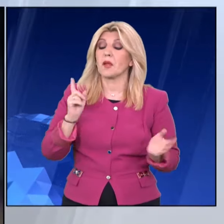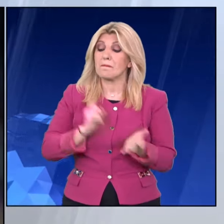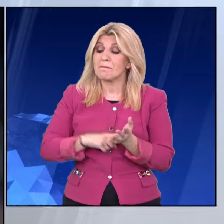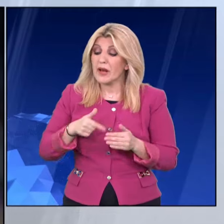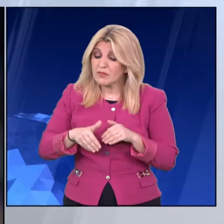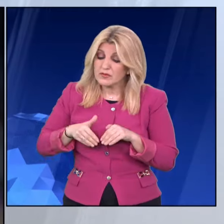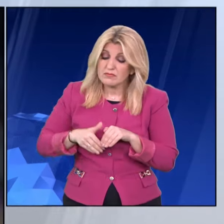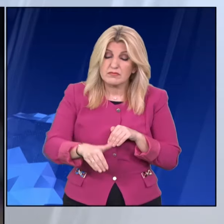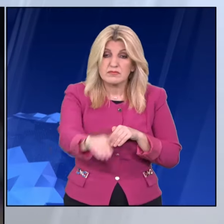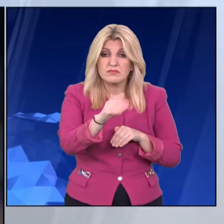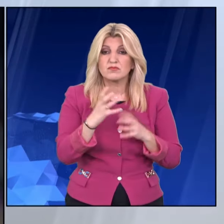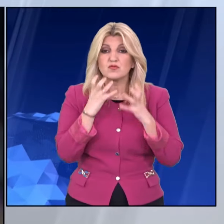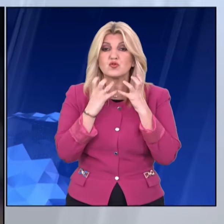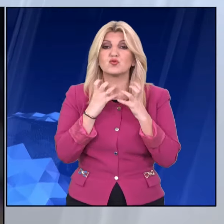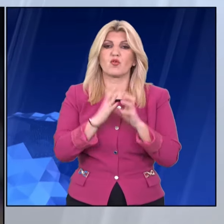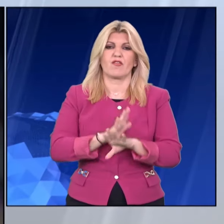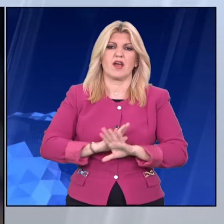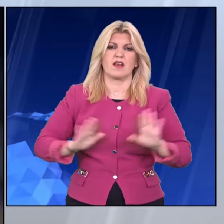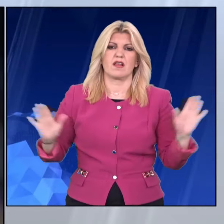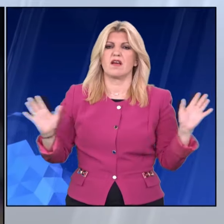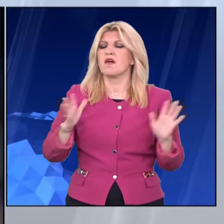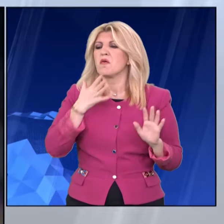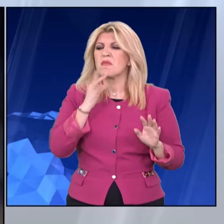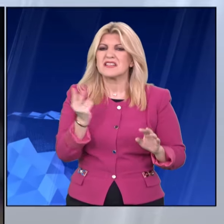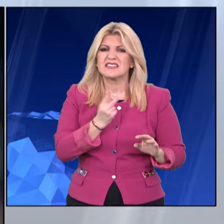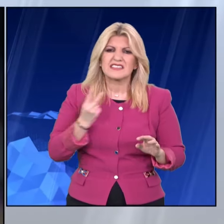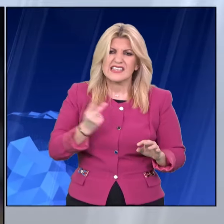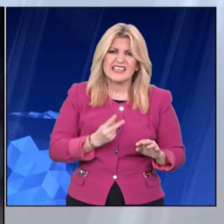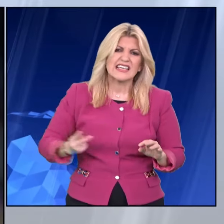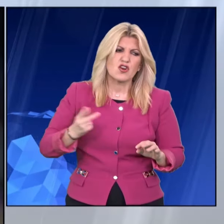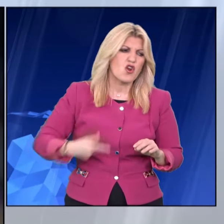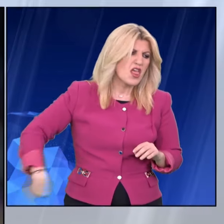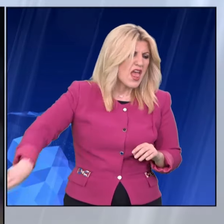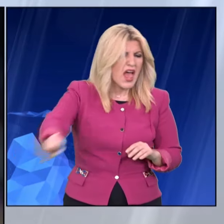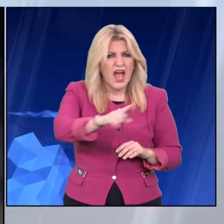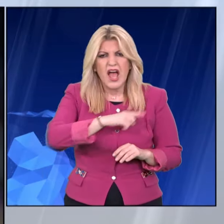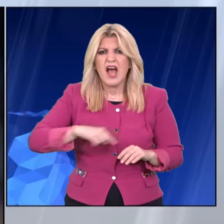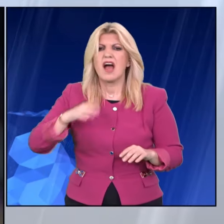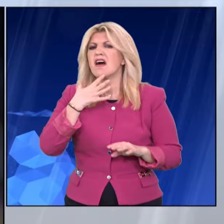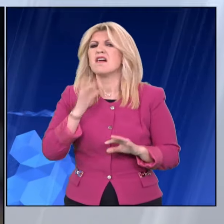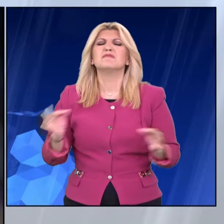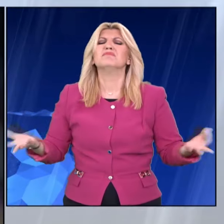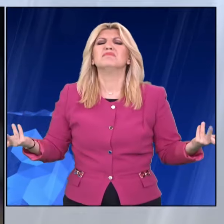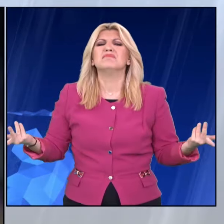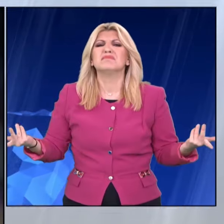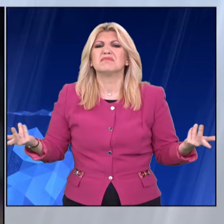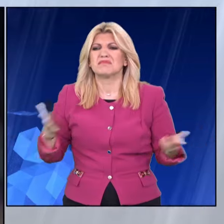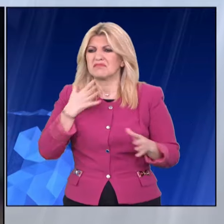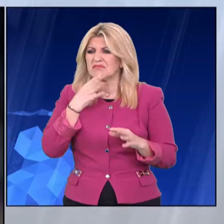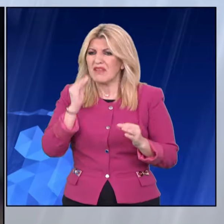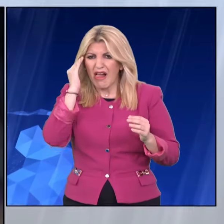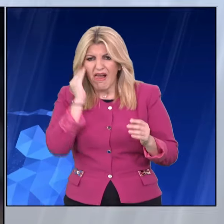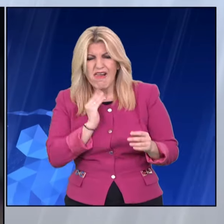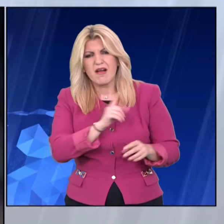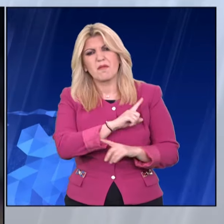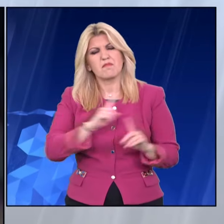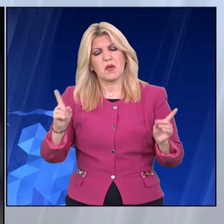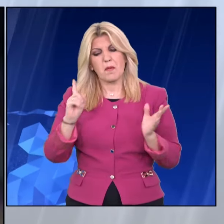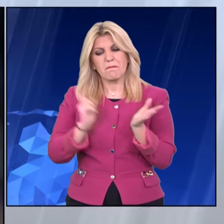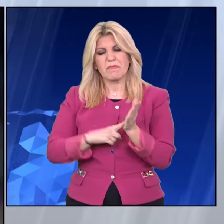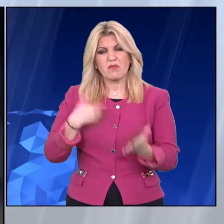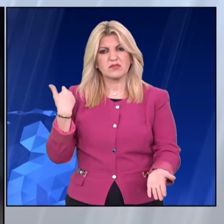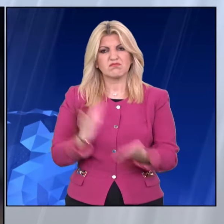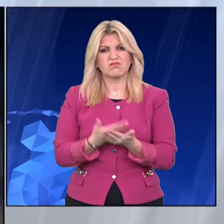λαϊκισμού, της ακροδεξίας και της μυσαλλοδοξίας που έχει ρίξει το φαιό πέπλο της στην Ευρώπη. Με σοβαρότητα, να αποδείξουμε ότι είμαστε συνομιλητές